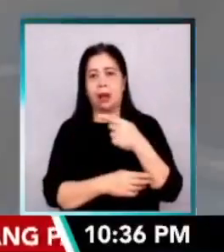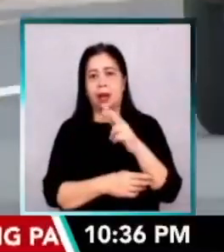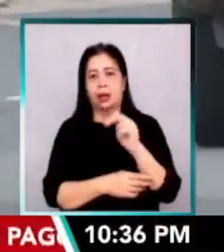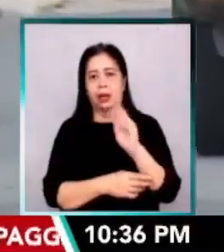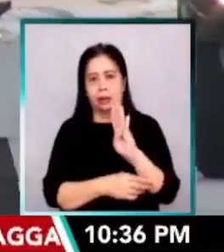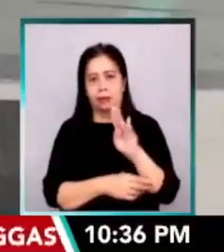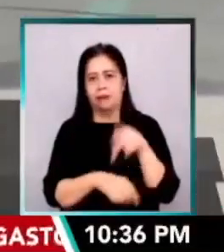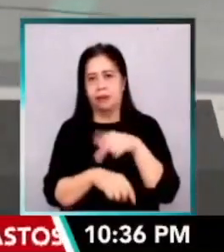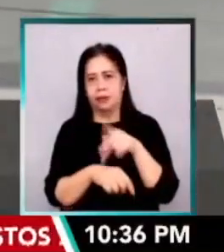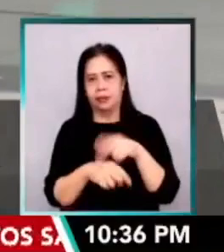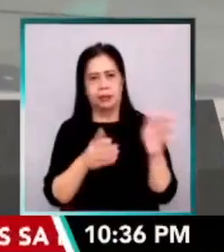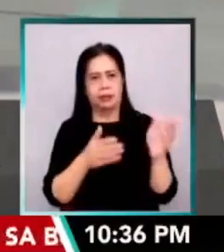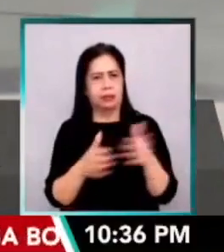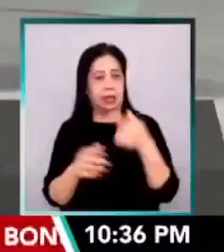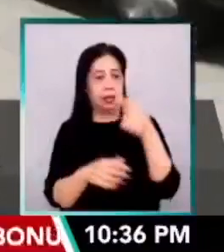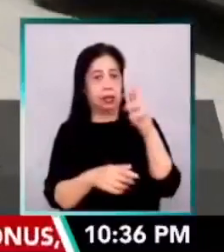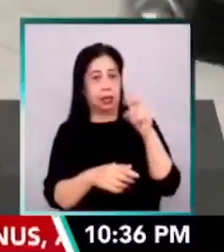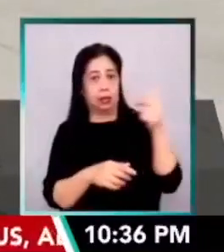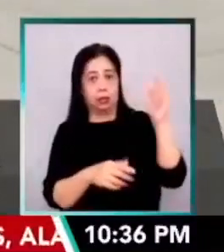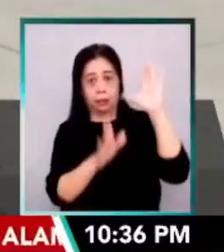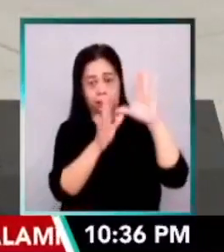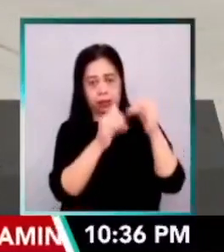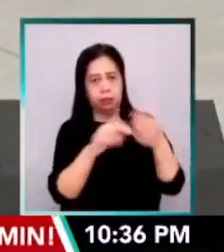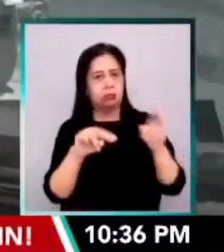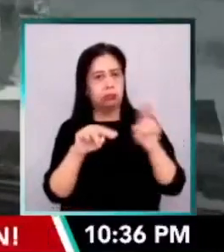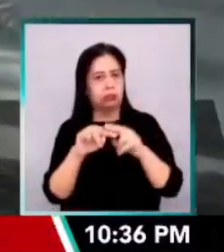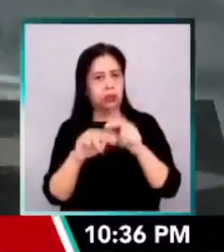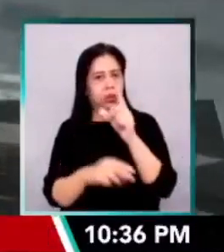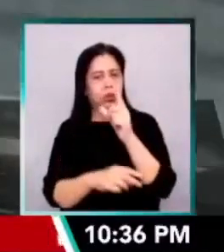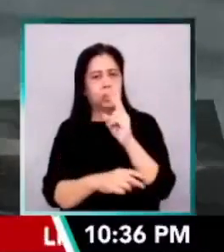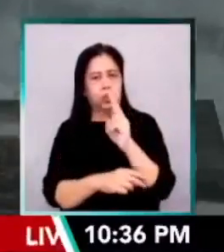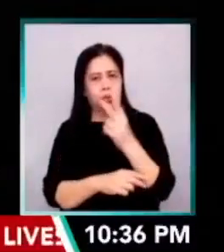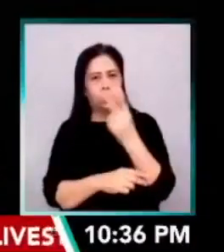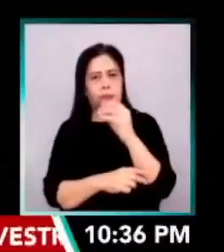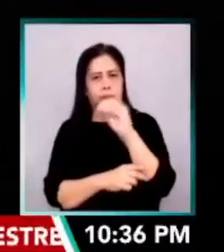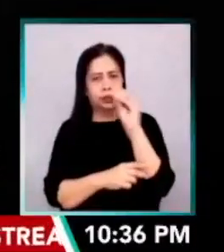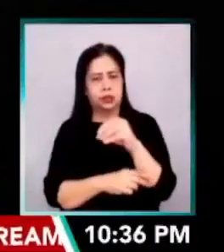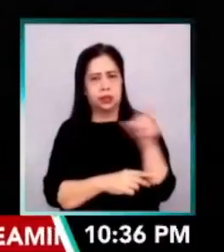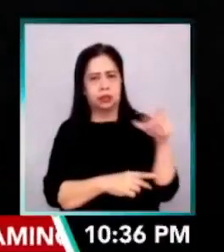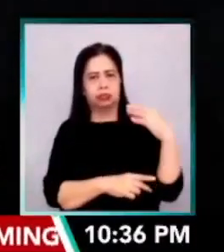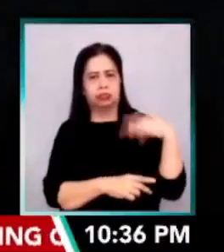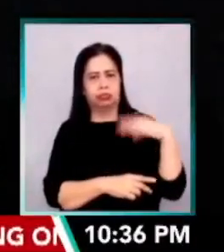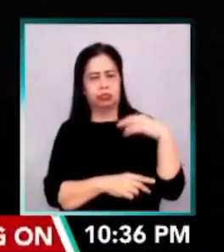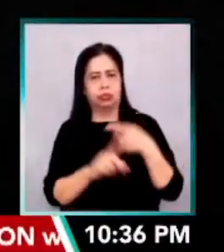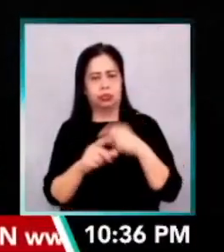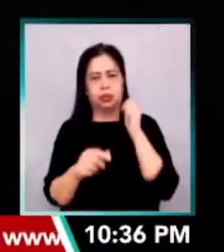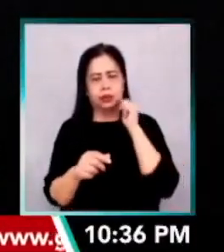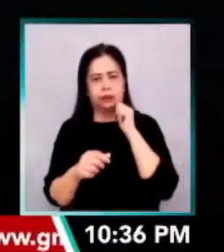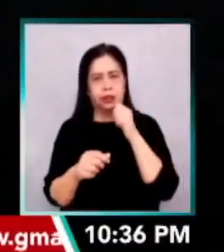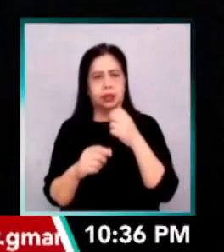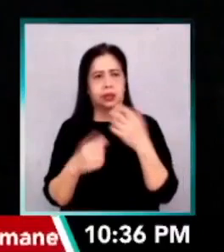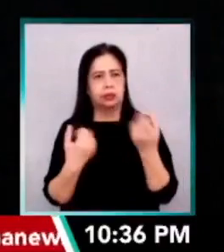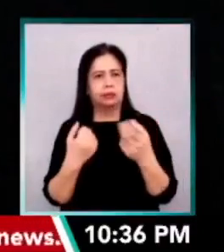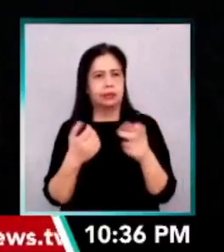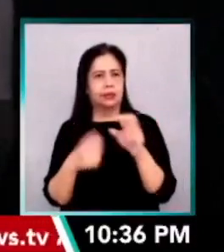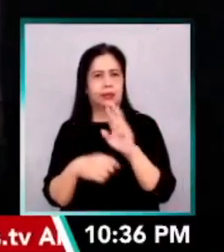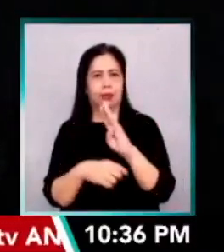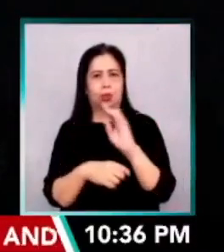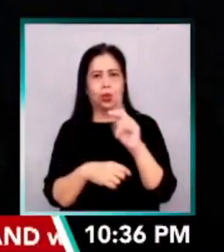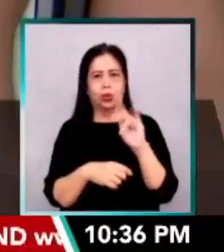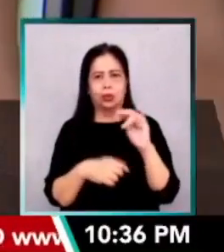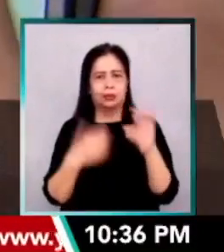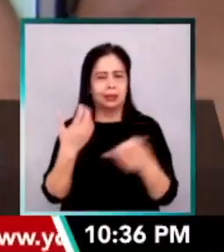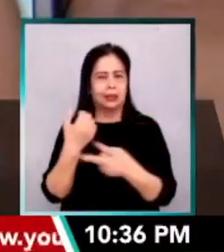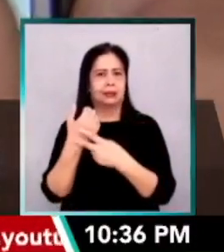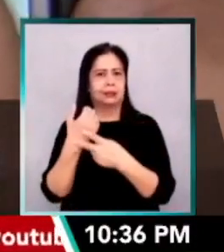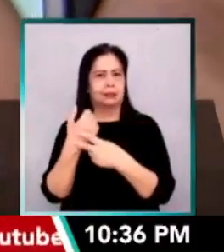Balak daw kasi ng Grab na taasan ng 2% ang kanilang komisyon sa bawat booking. Sa ngayon, 16-20% ang